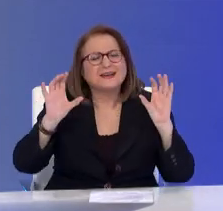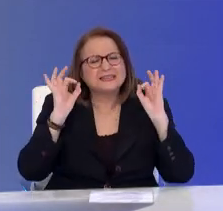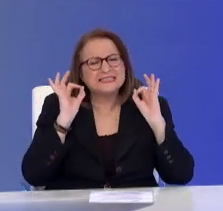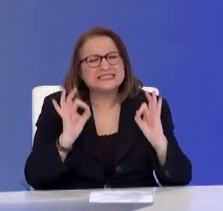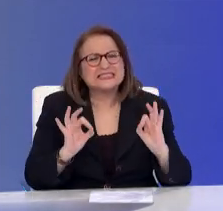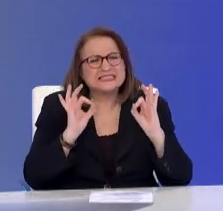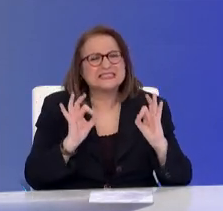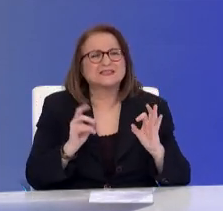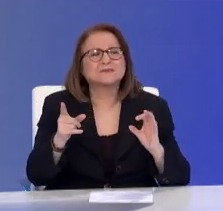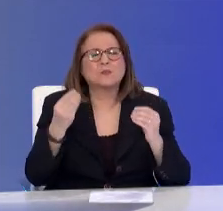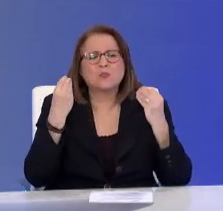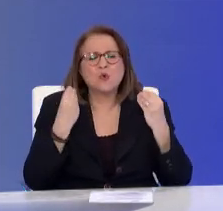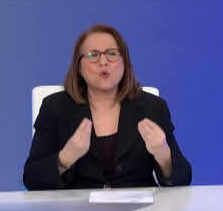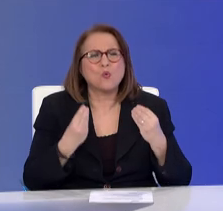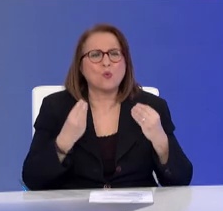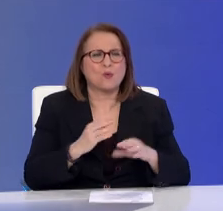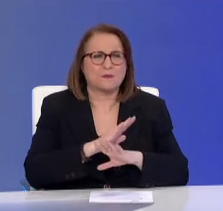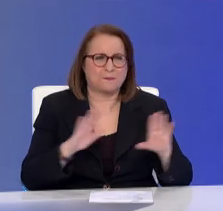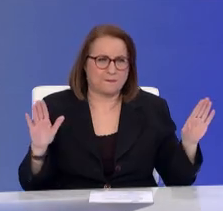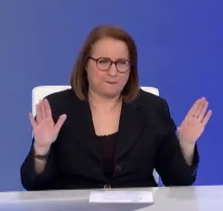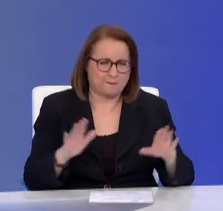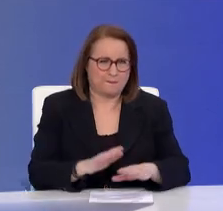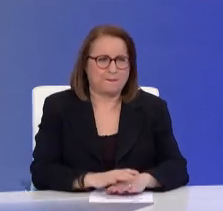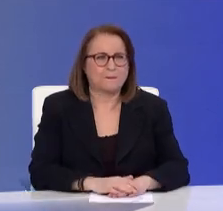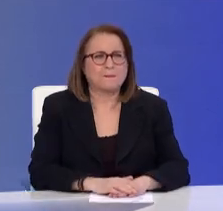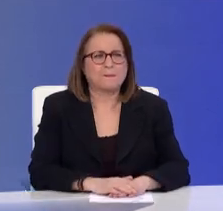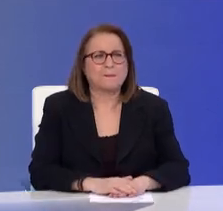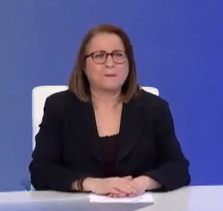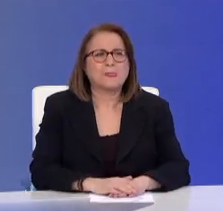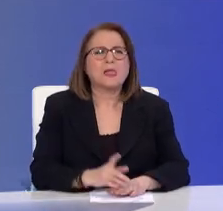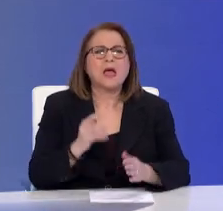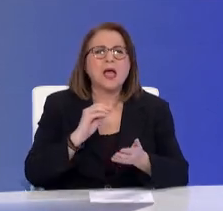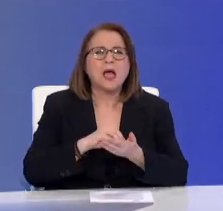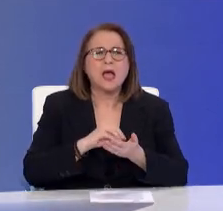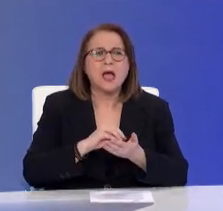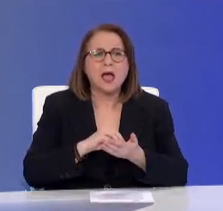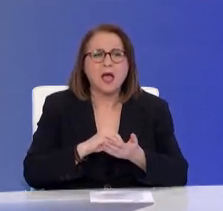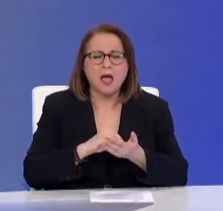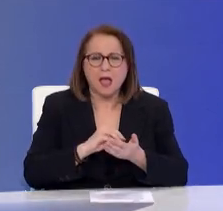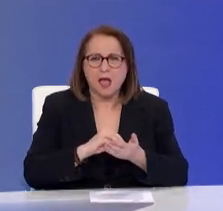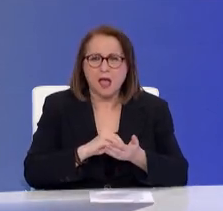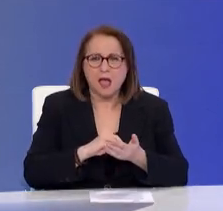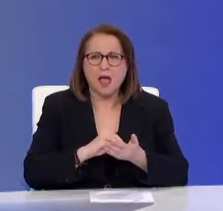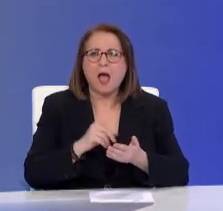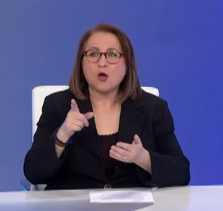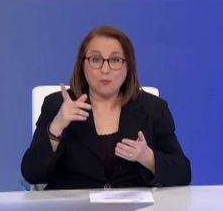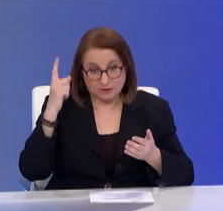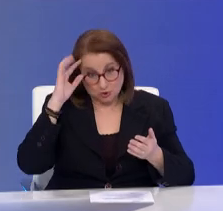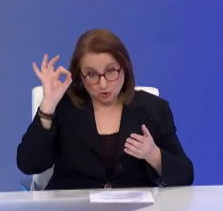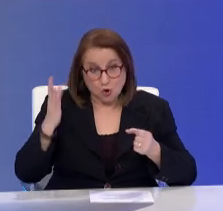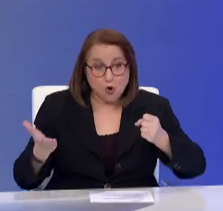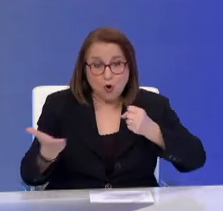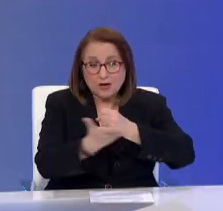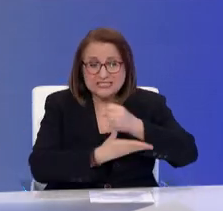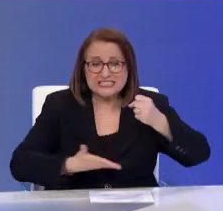δημιουργία του αλεύρου από σιτηρά